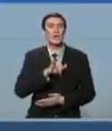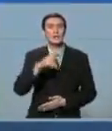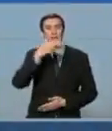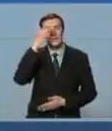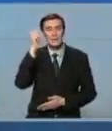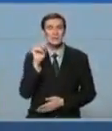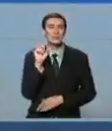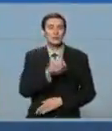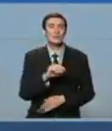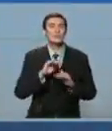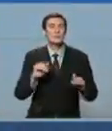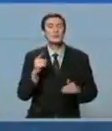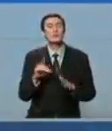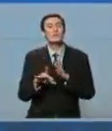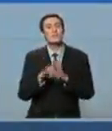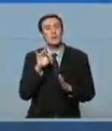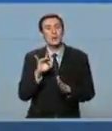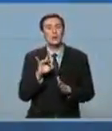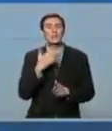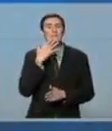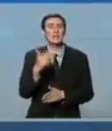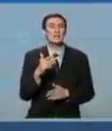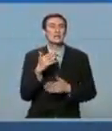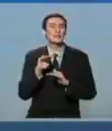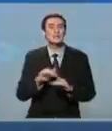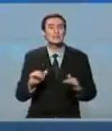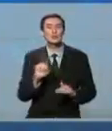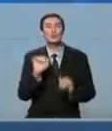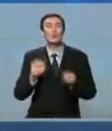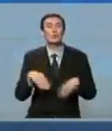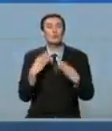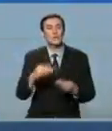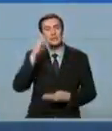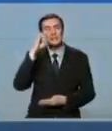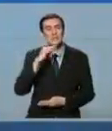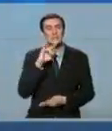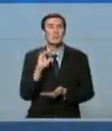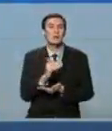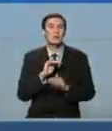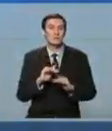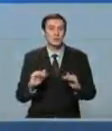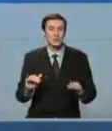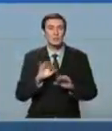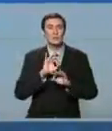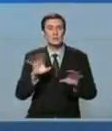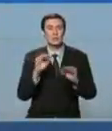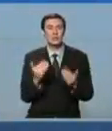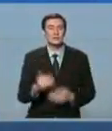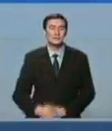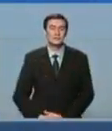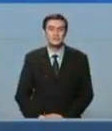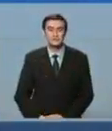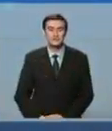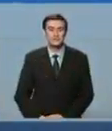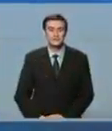едут за детьми. Почему жители этой страны выбирают иностранных детей и что они могут дать казахстанским малышам, разбирался наш собственный